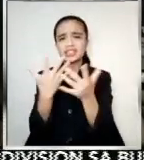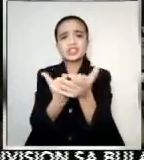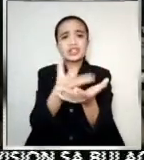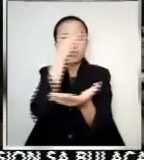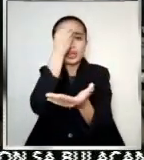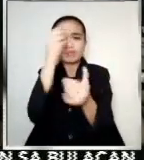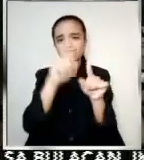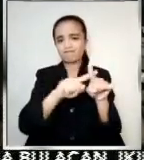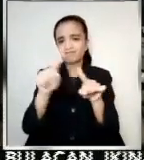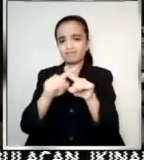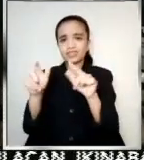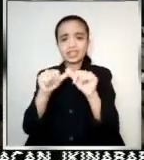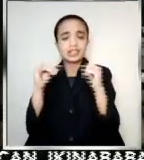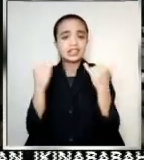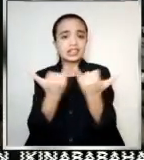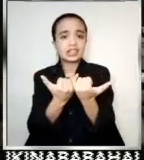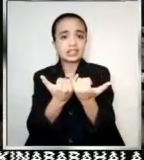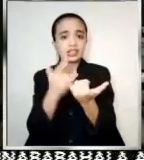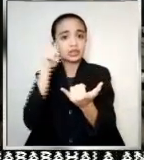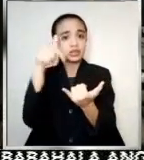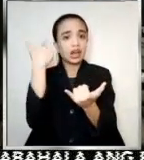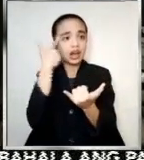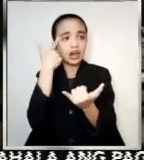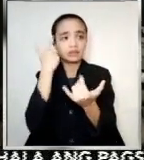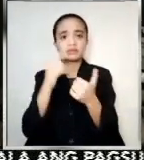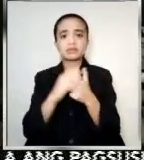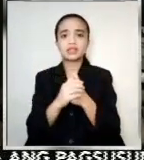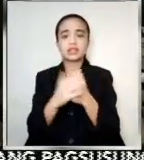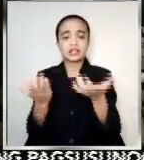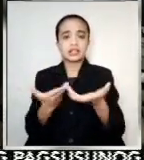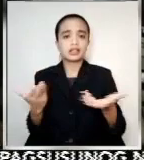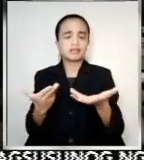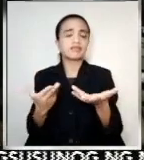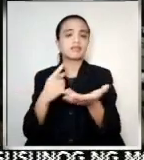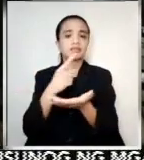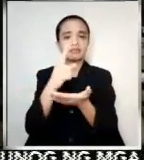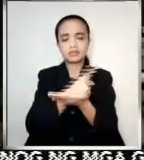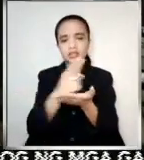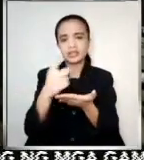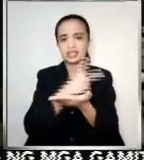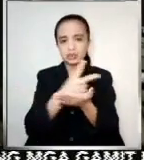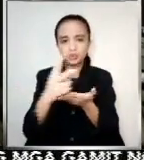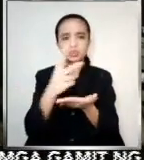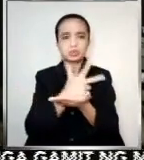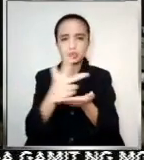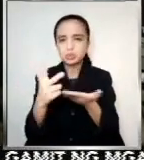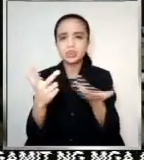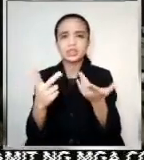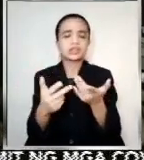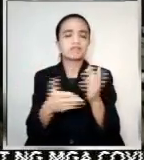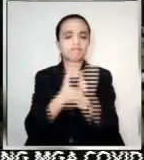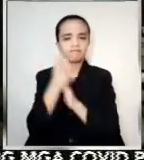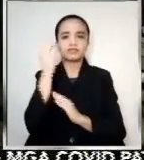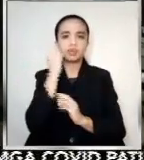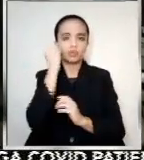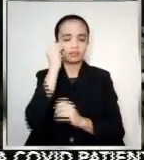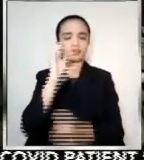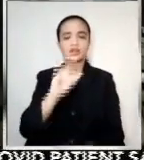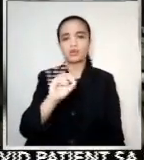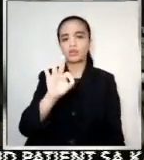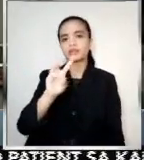nung gobyerno sa kabuuan dito nga sa ilang linggong pagpapauwi sa ating mga OFWs.